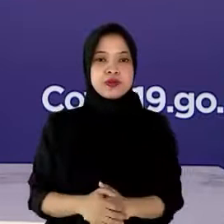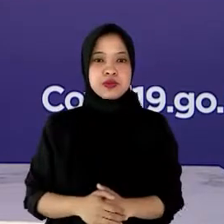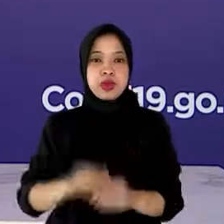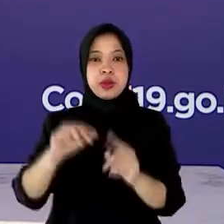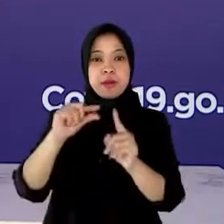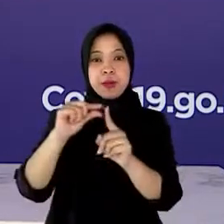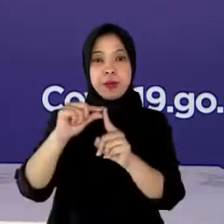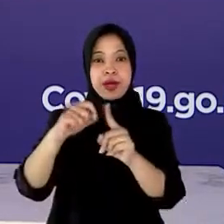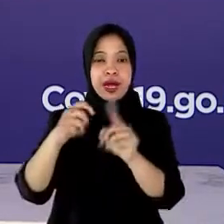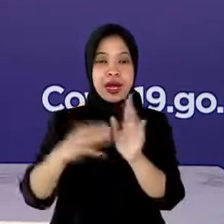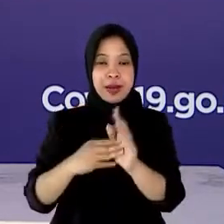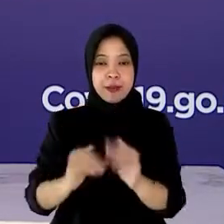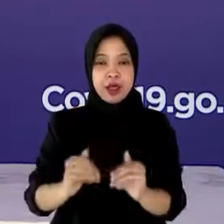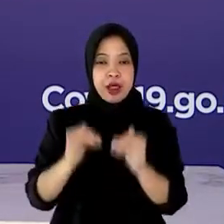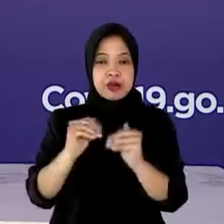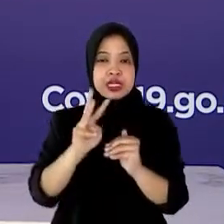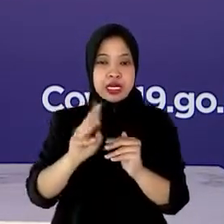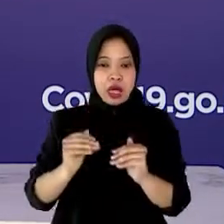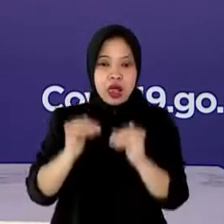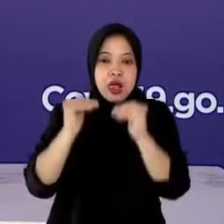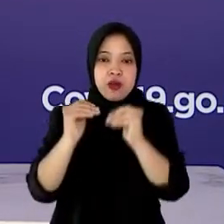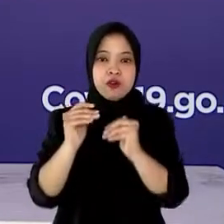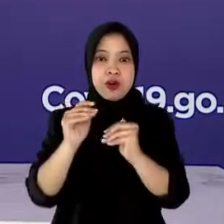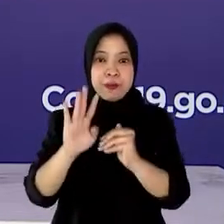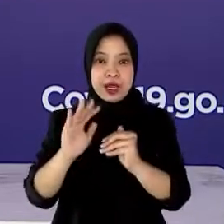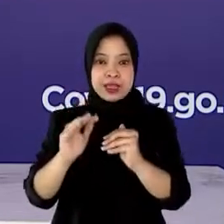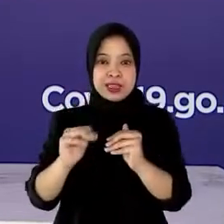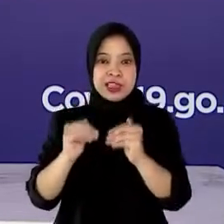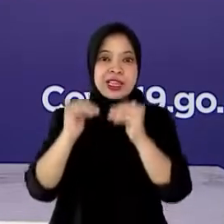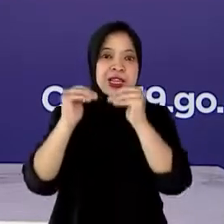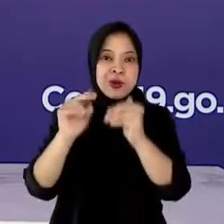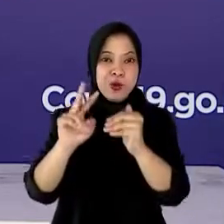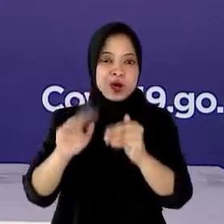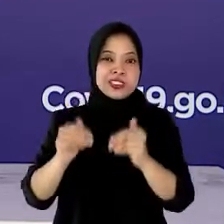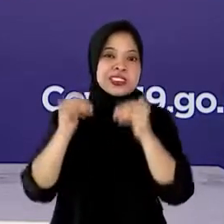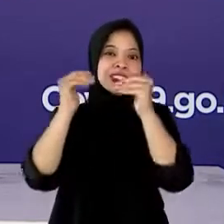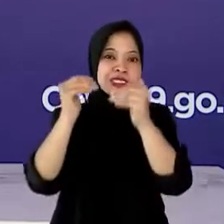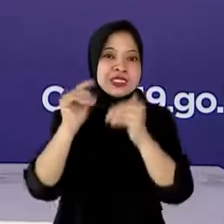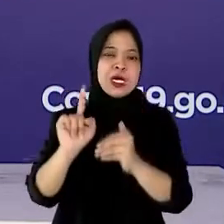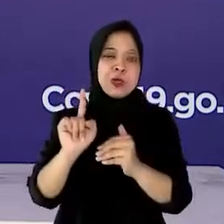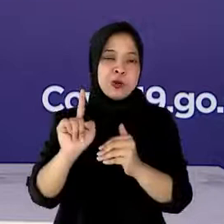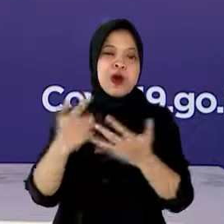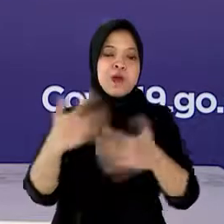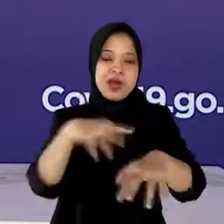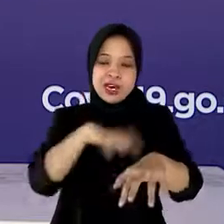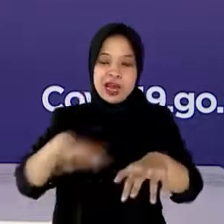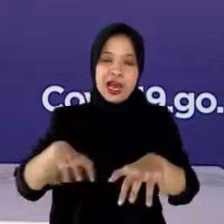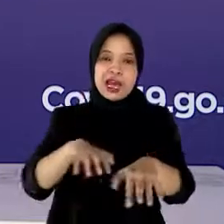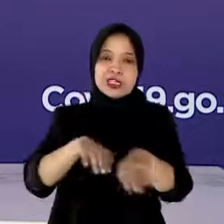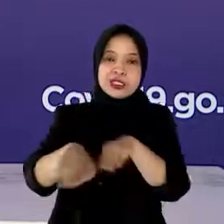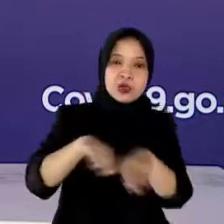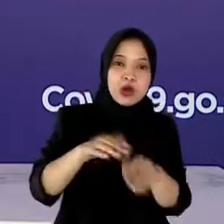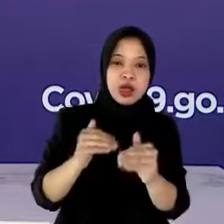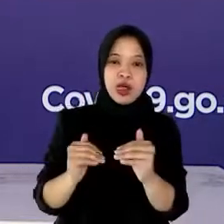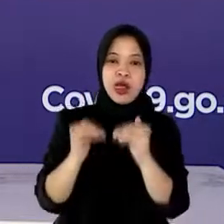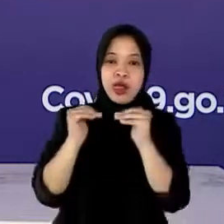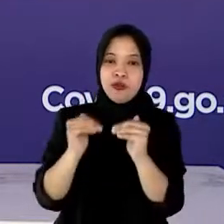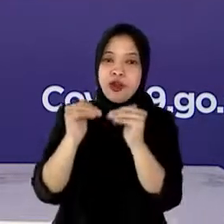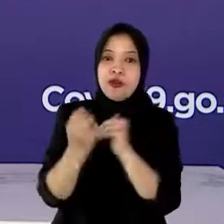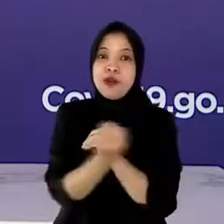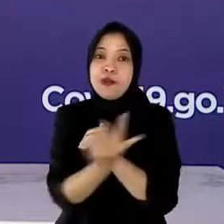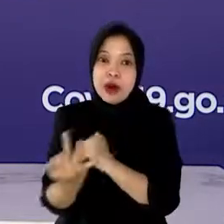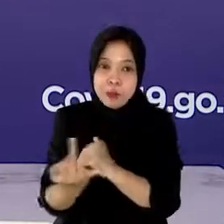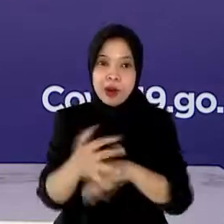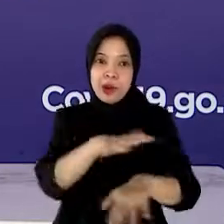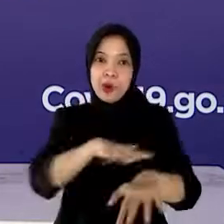level 4 3 2 dan 1 merupakan leveling suatu daerah sesuai keadaan pada suatu kurun waktu